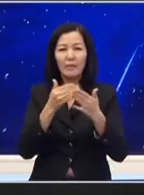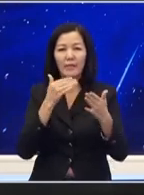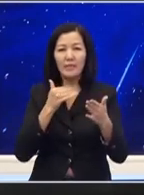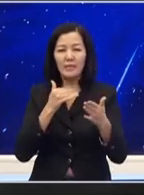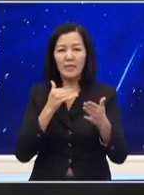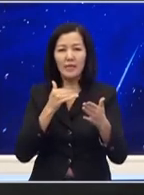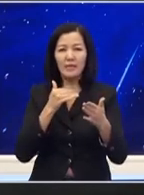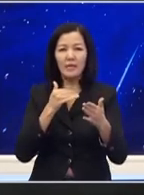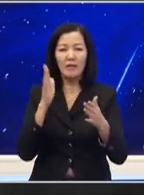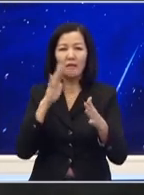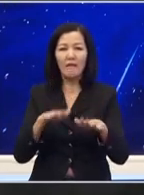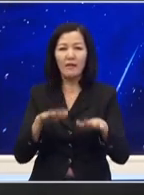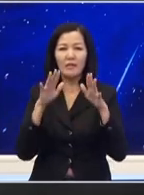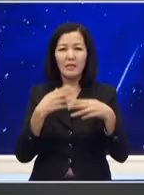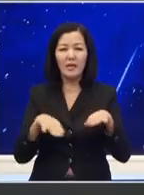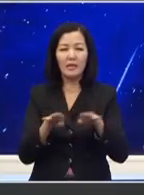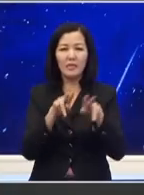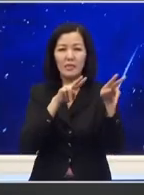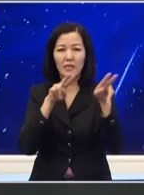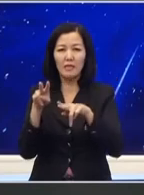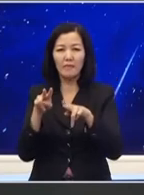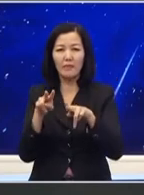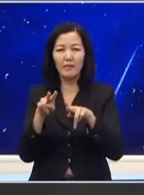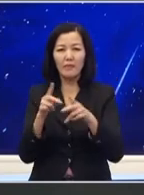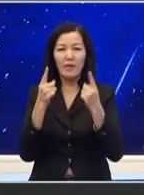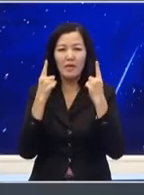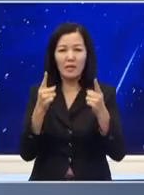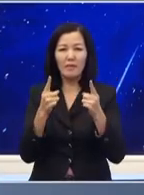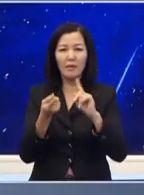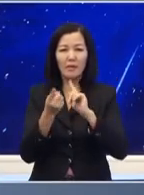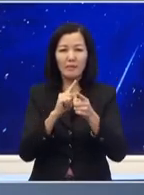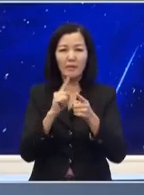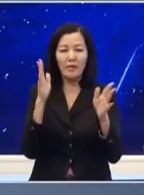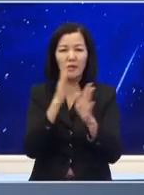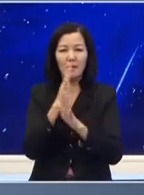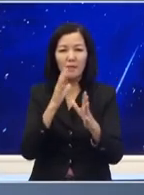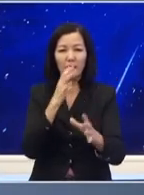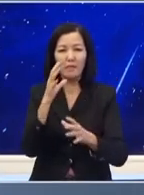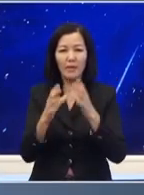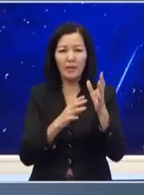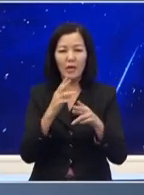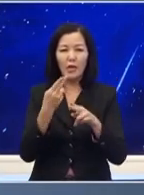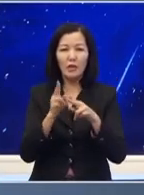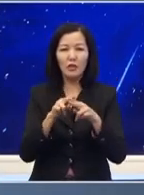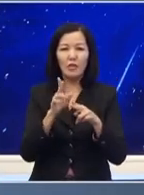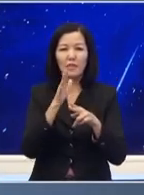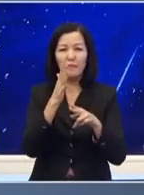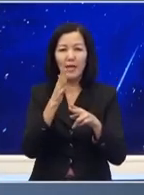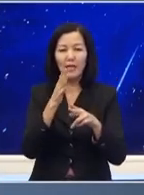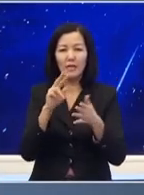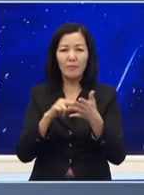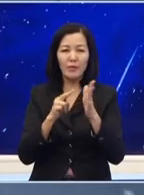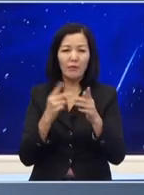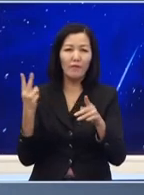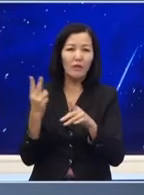штормов и наводнений, а также следить за глобальными тенденциями изменения климата планеты. Через 5 лет планируется